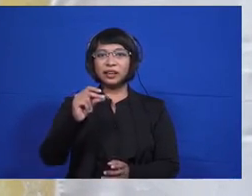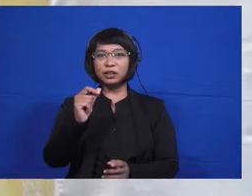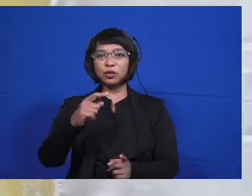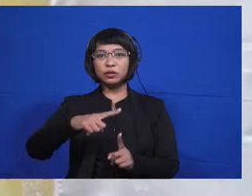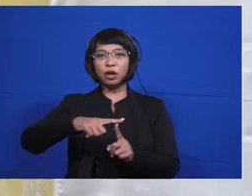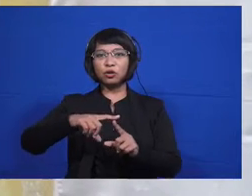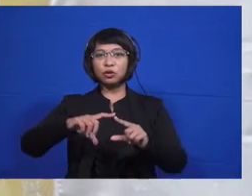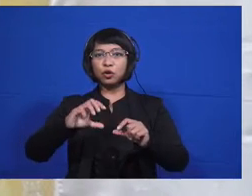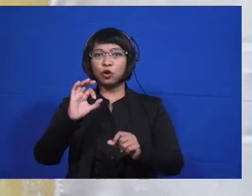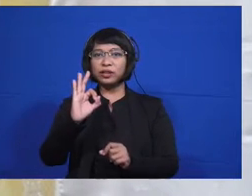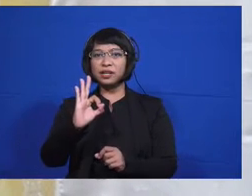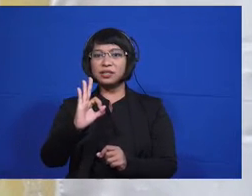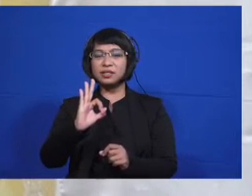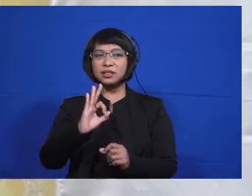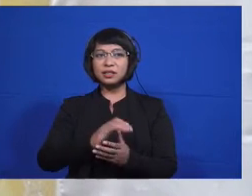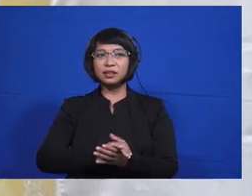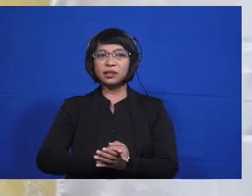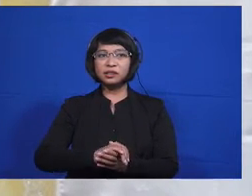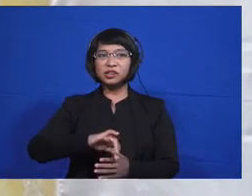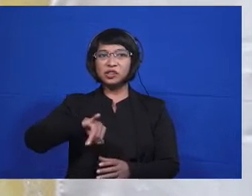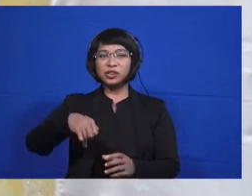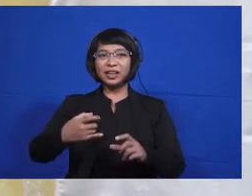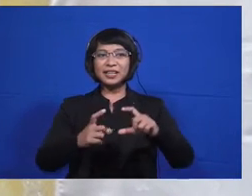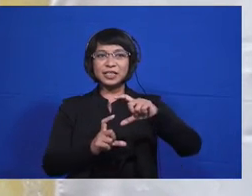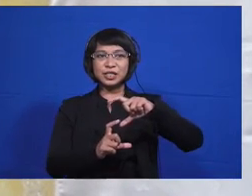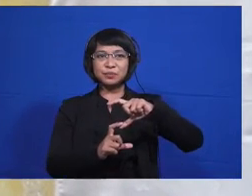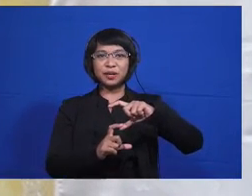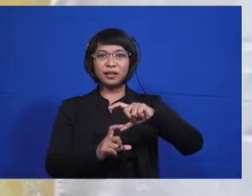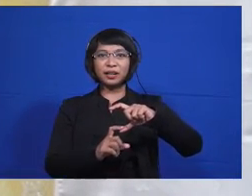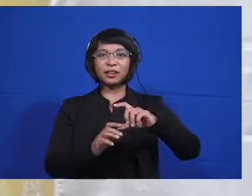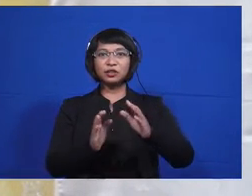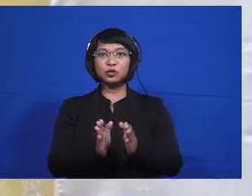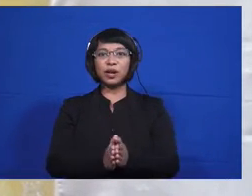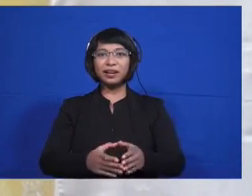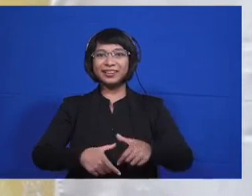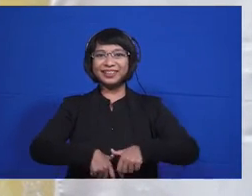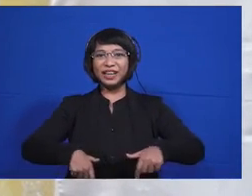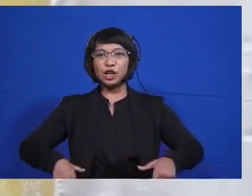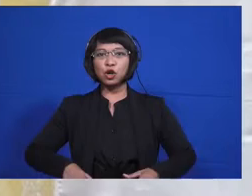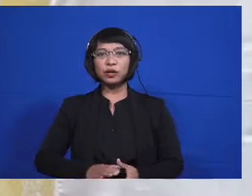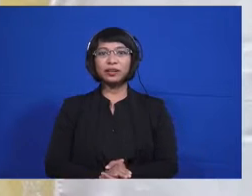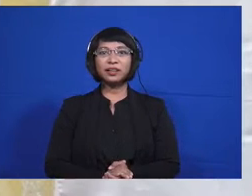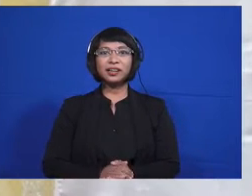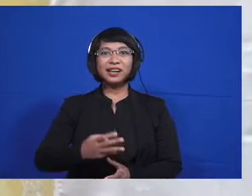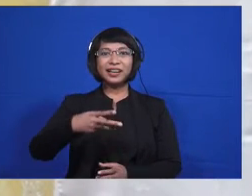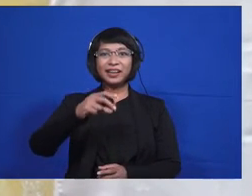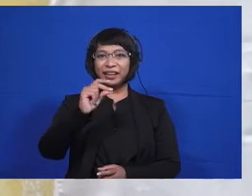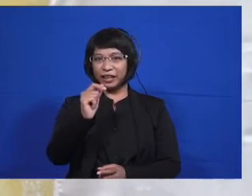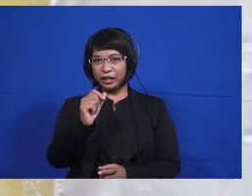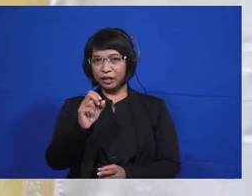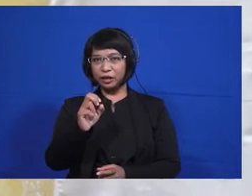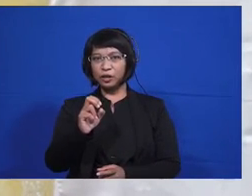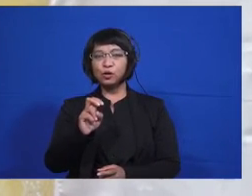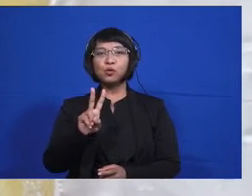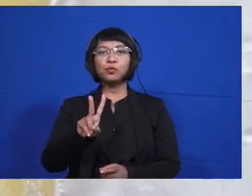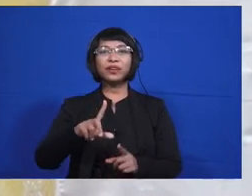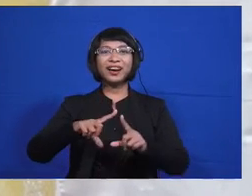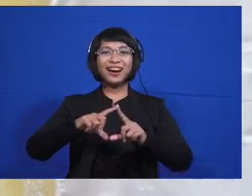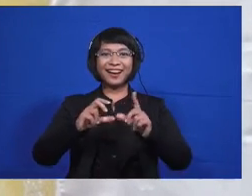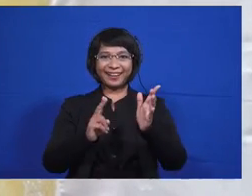Orientasi Rohani Sanjaya Jangli Semarang, serta Diakon Agustinus Ervan Sanjaya Simamora.